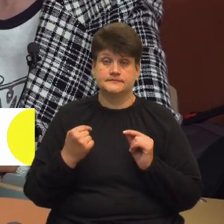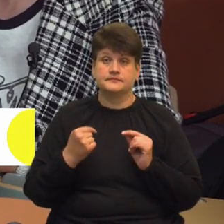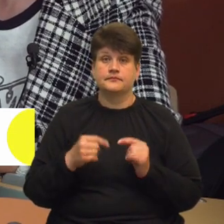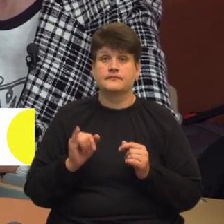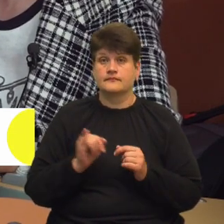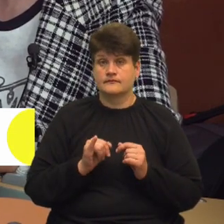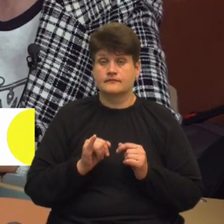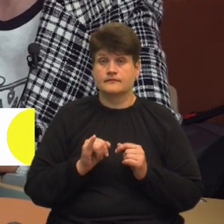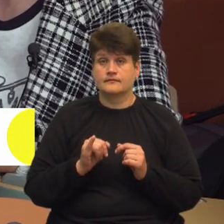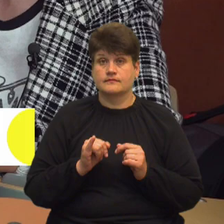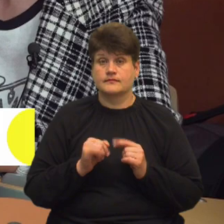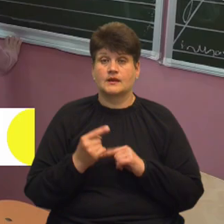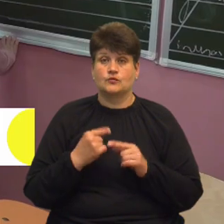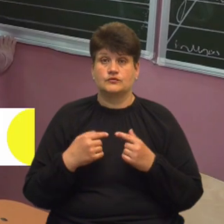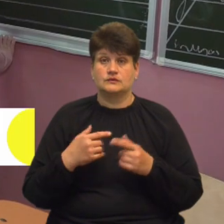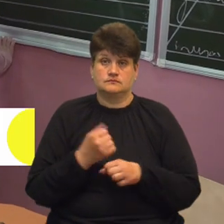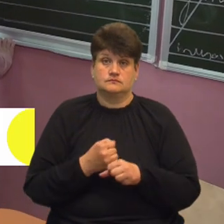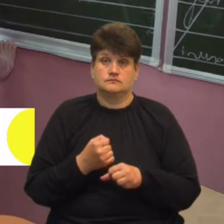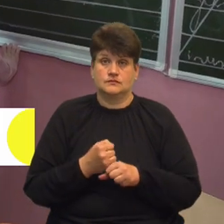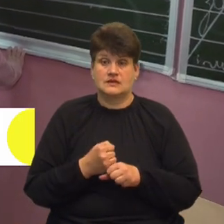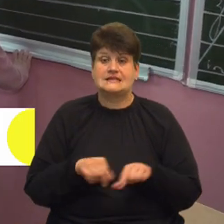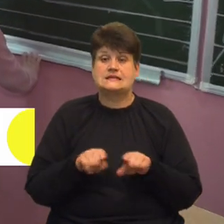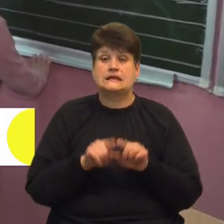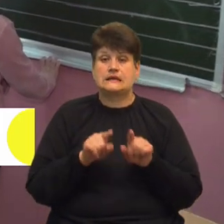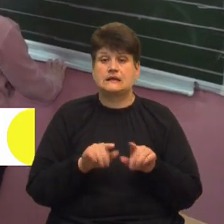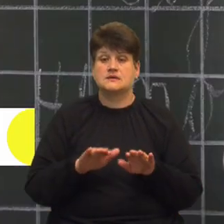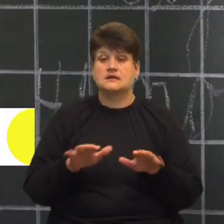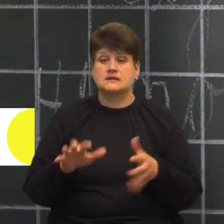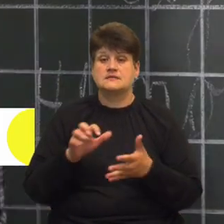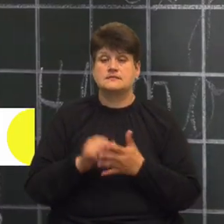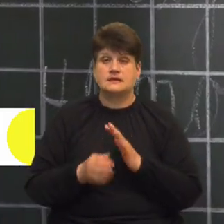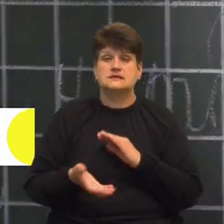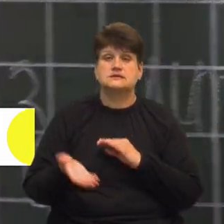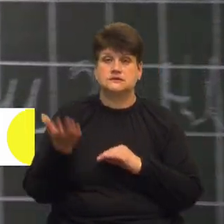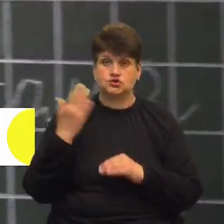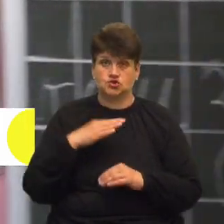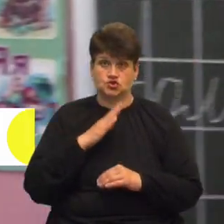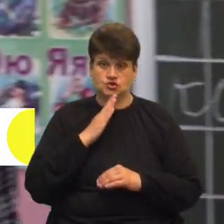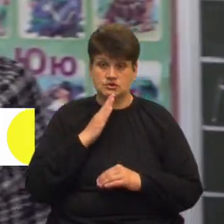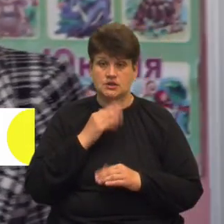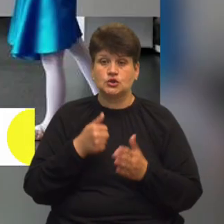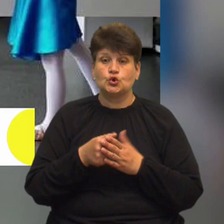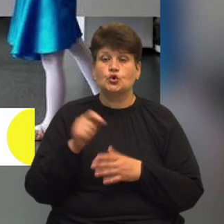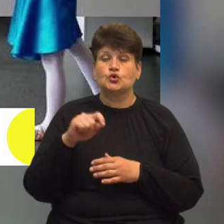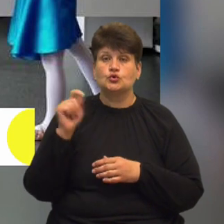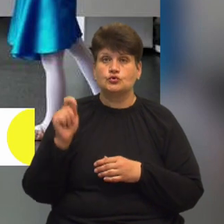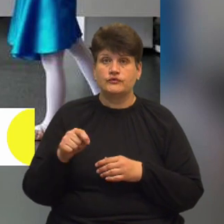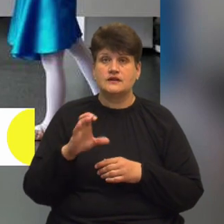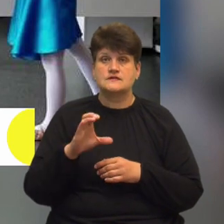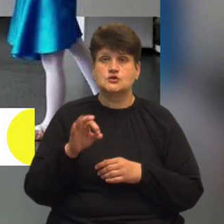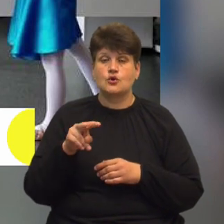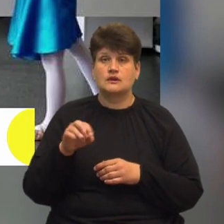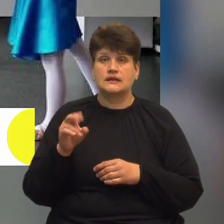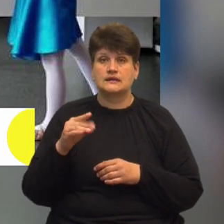і повертаємось до роботи. З такими дітьми займалася і раніше, каже жінка. До війни у рідному Соледарі працювала